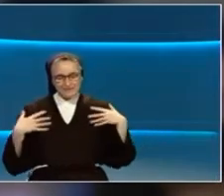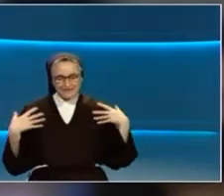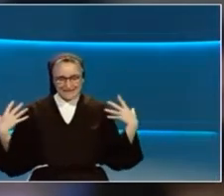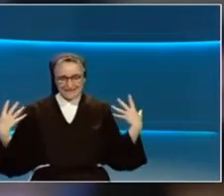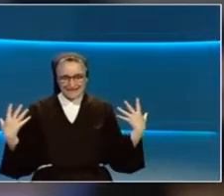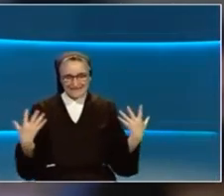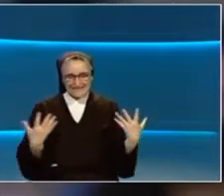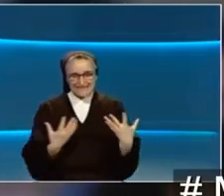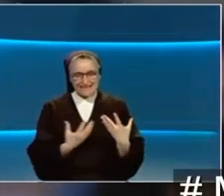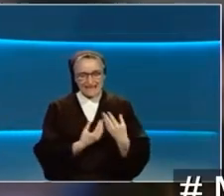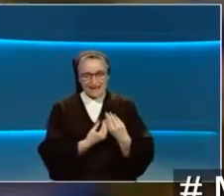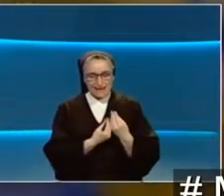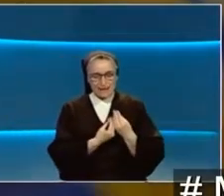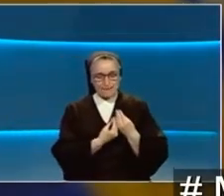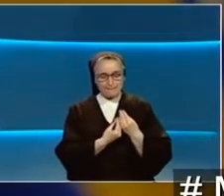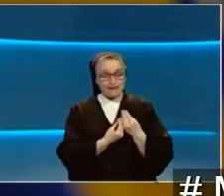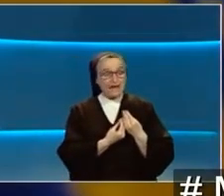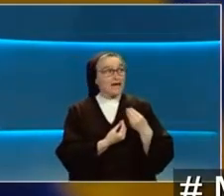voces.